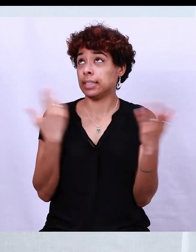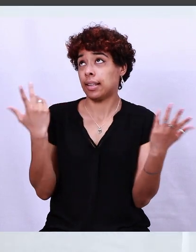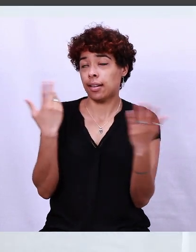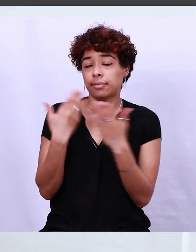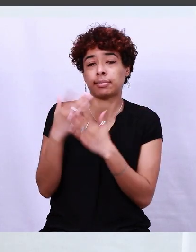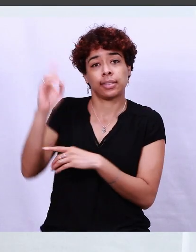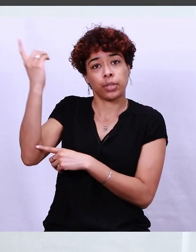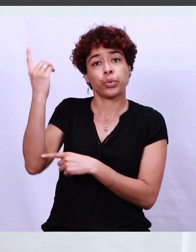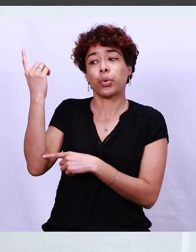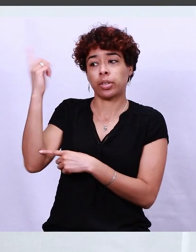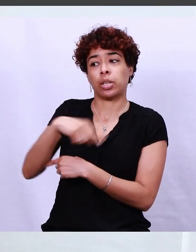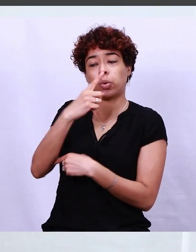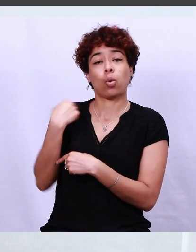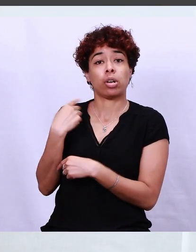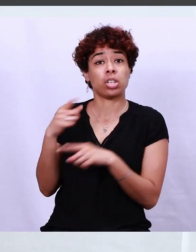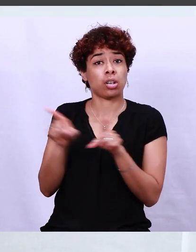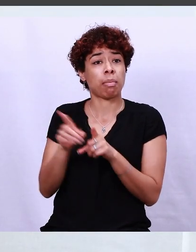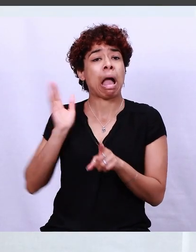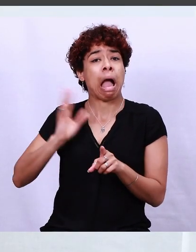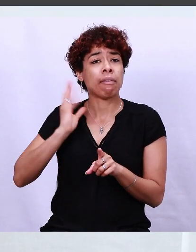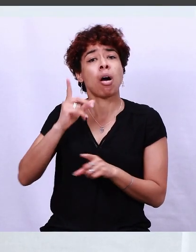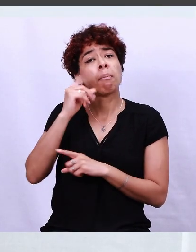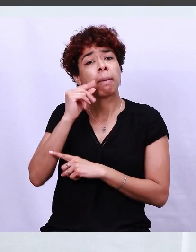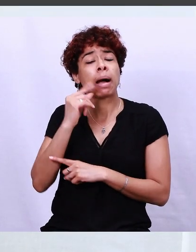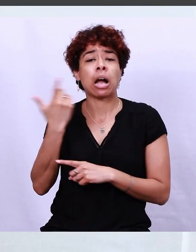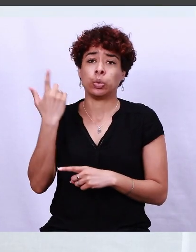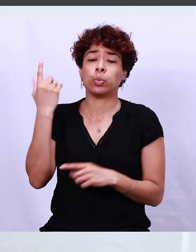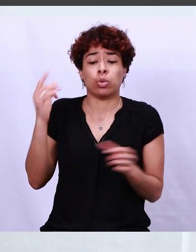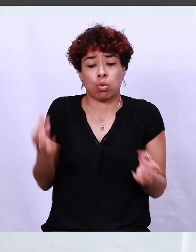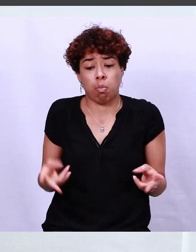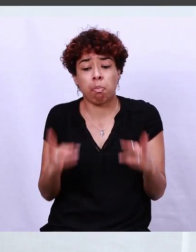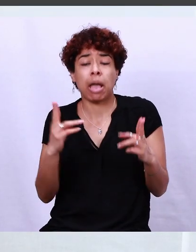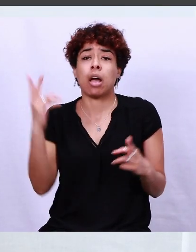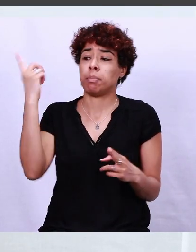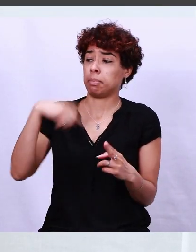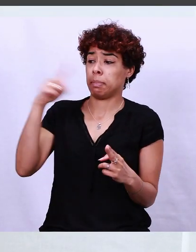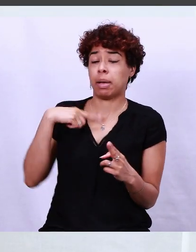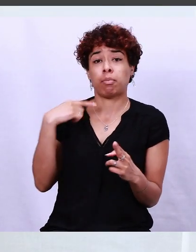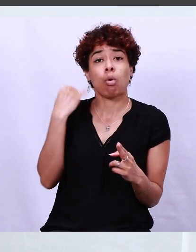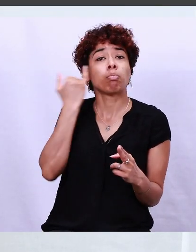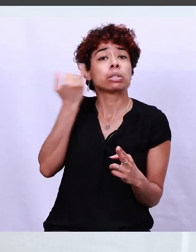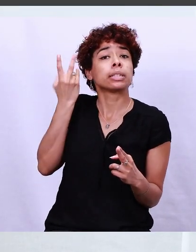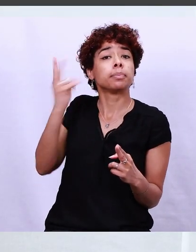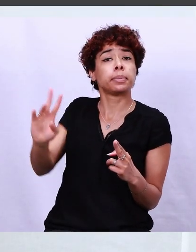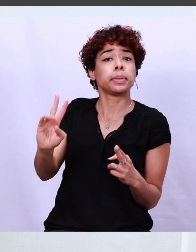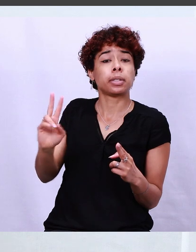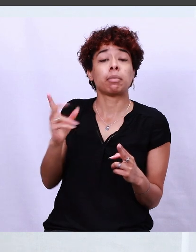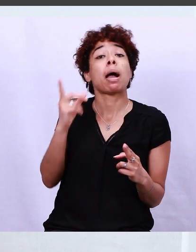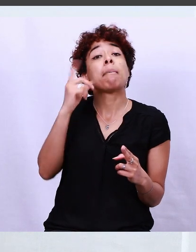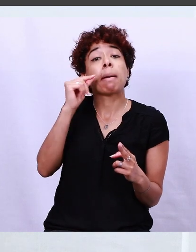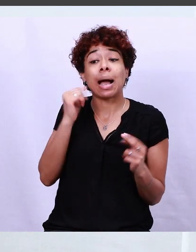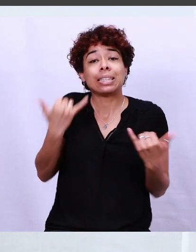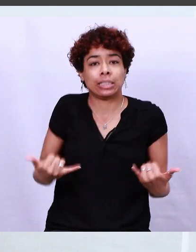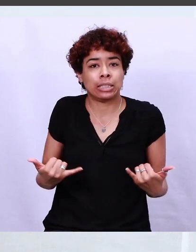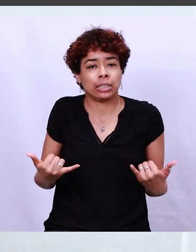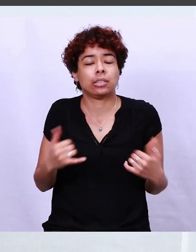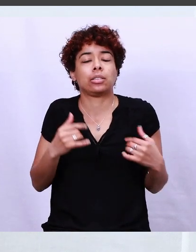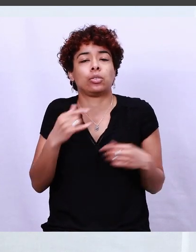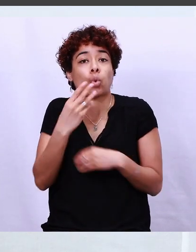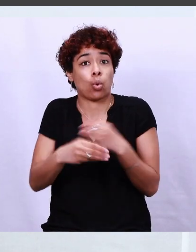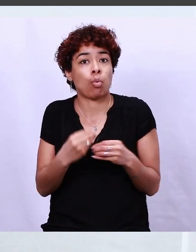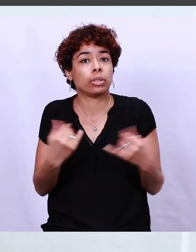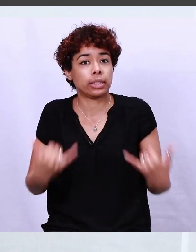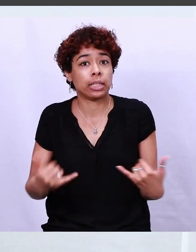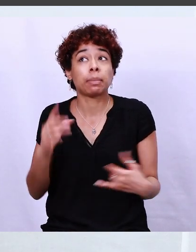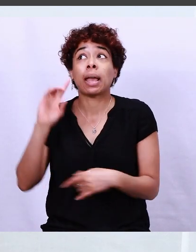apporte. Oui, nos pères nous corrigeaient pendant quelque temps selon leurs idées à eux, donc nos pères terrestres. Mais Dieu,